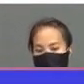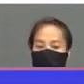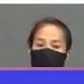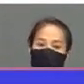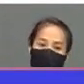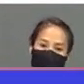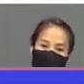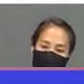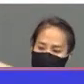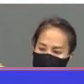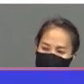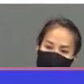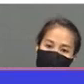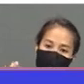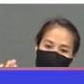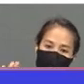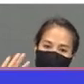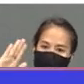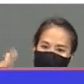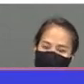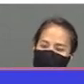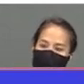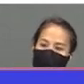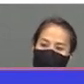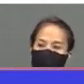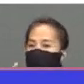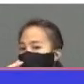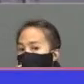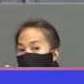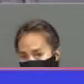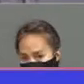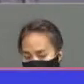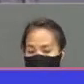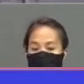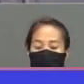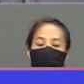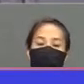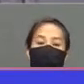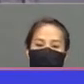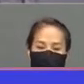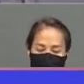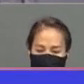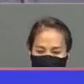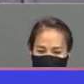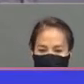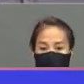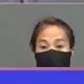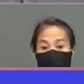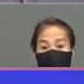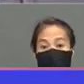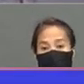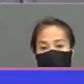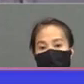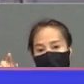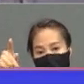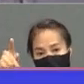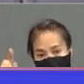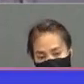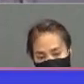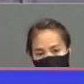6ก็จะเป็นการวิจัยคลินิกระยะที่ 3หลังจากนั้นก็จะเป็นขั้นตอนการรับการขออนุมัติ